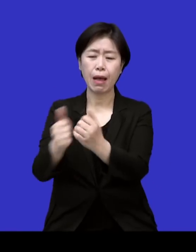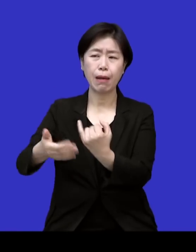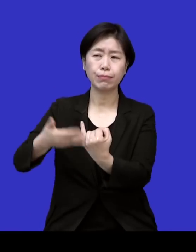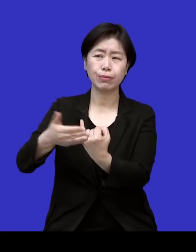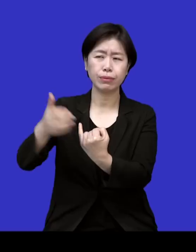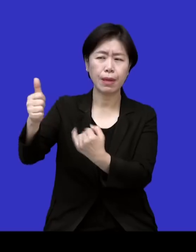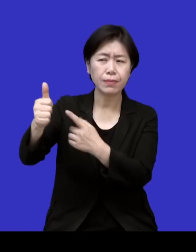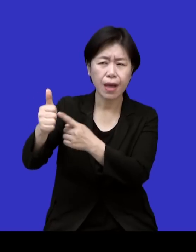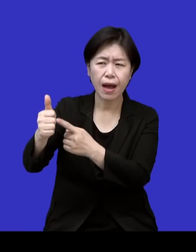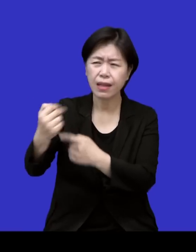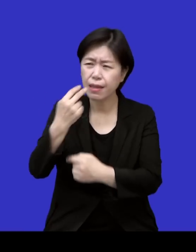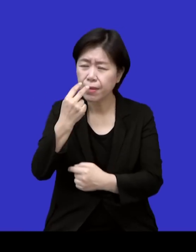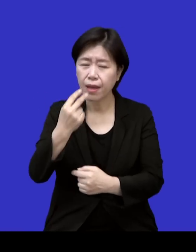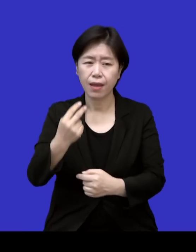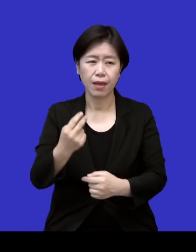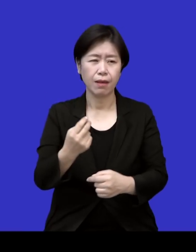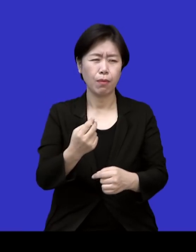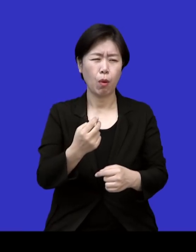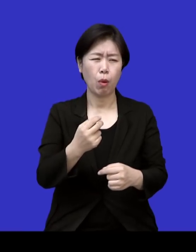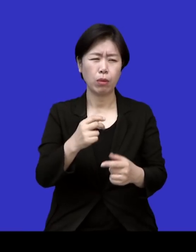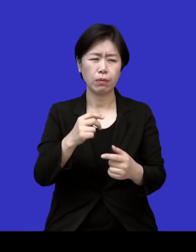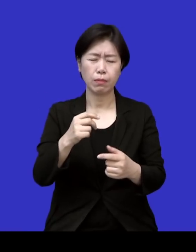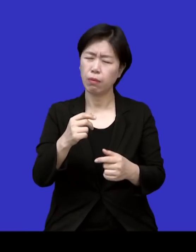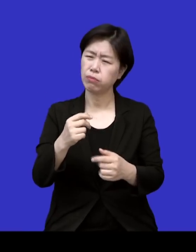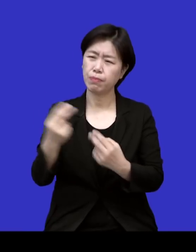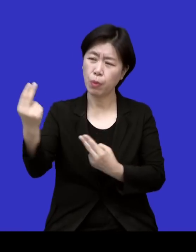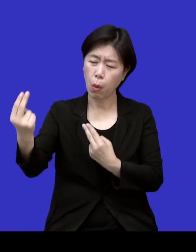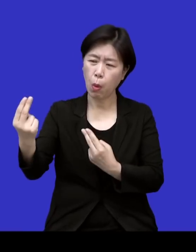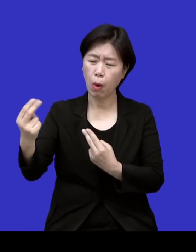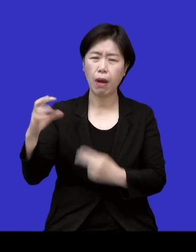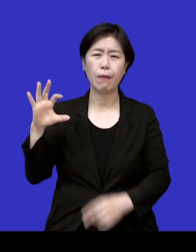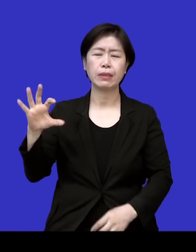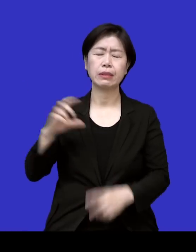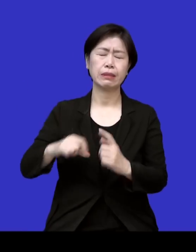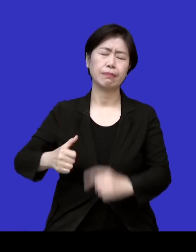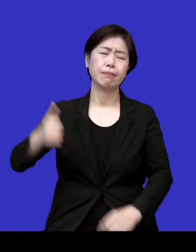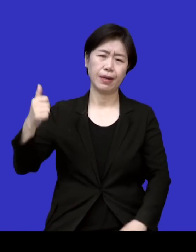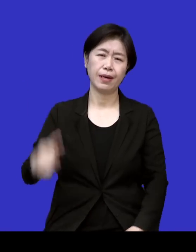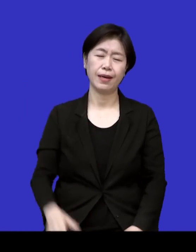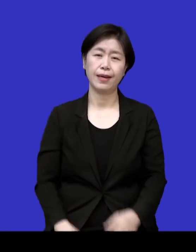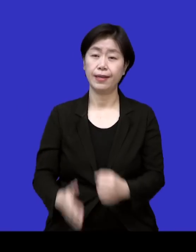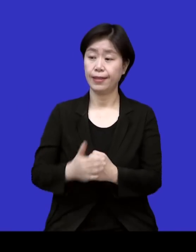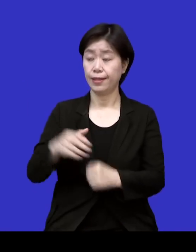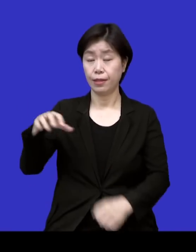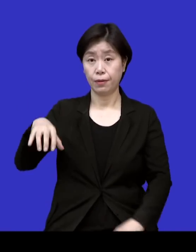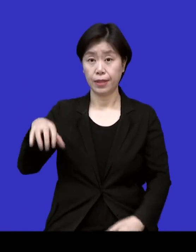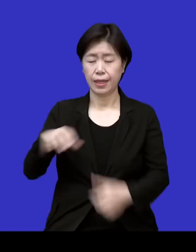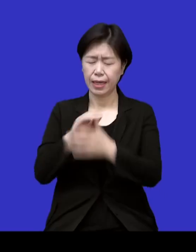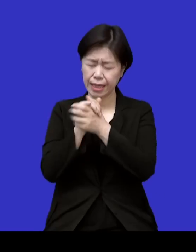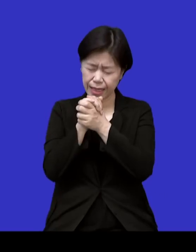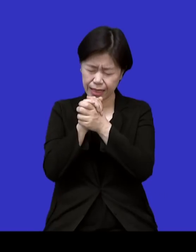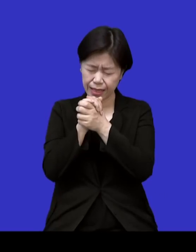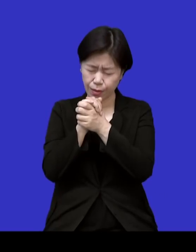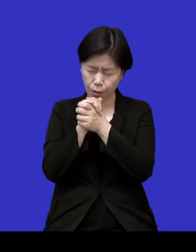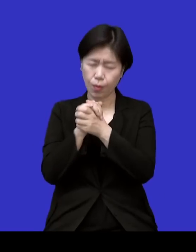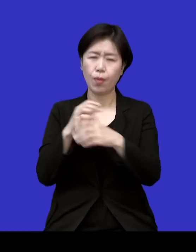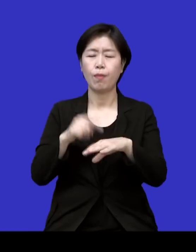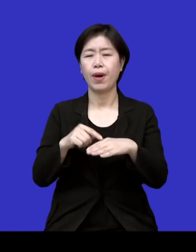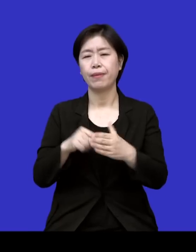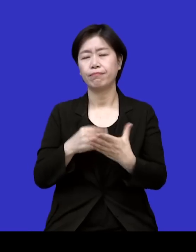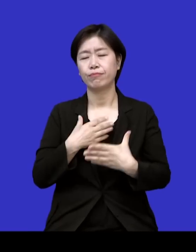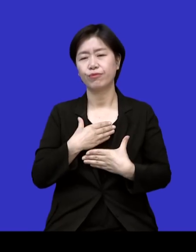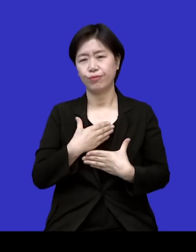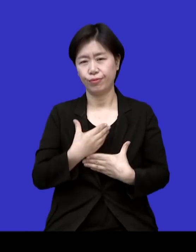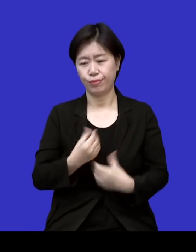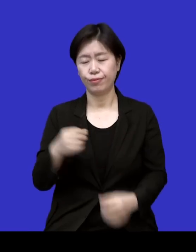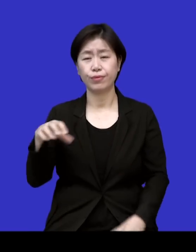냄새들보다는 괜찮았거든요. 저는 그래서 화장실에서 기도하고 거기 있으면 조금 안심이 되고 뭐